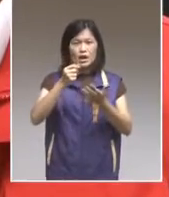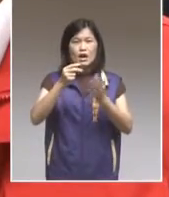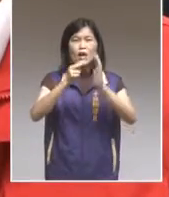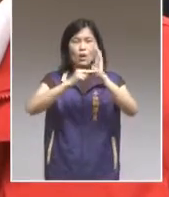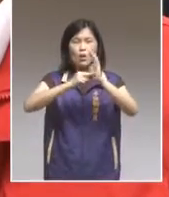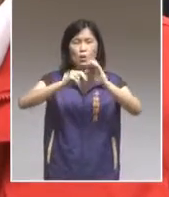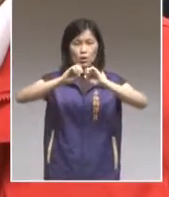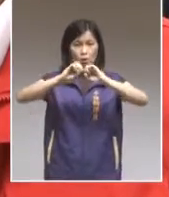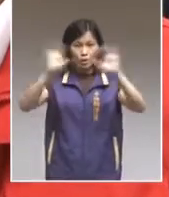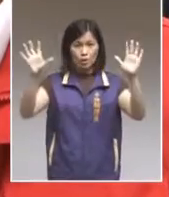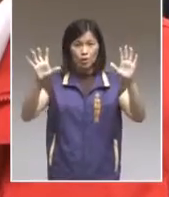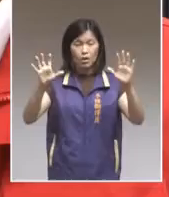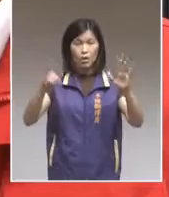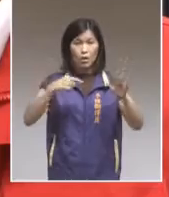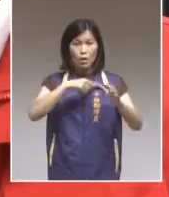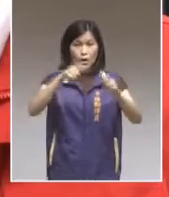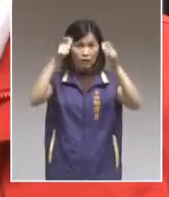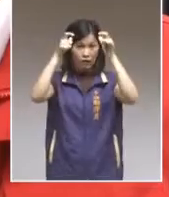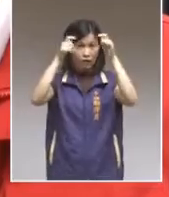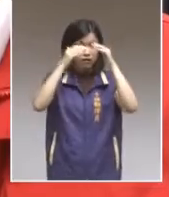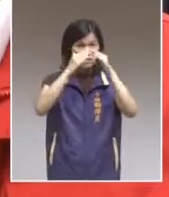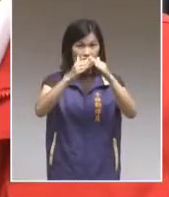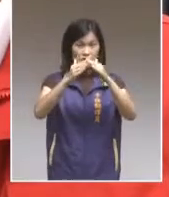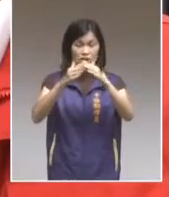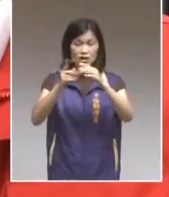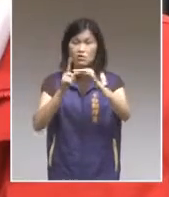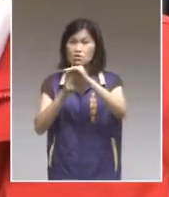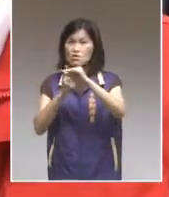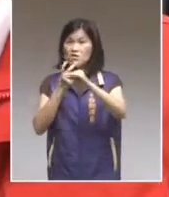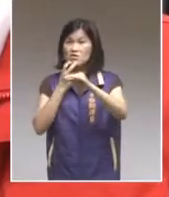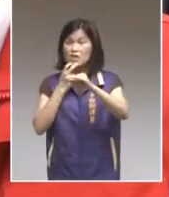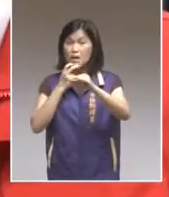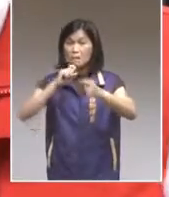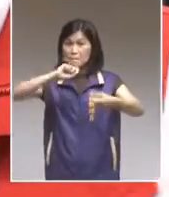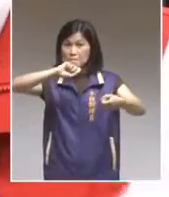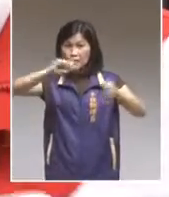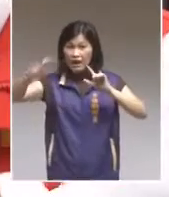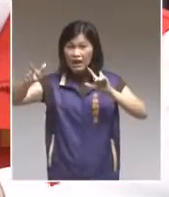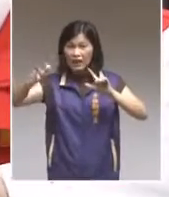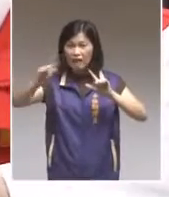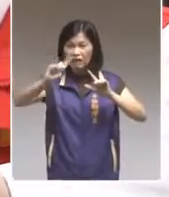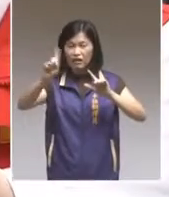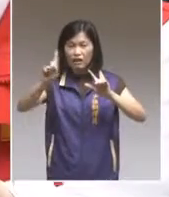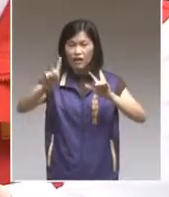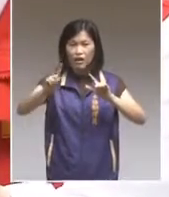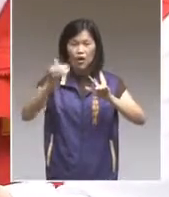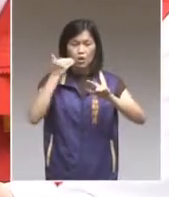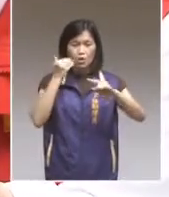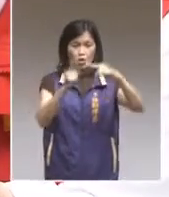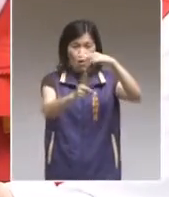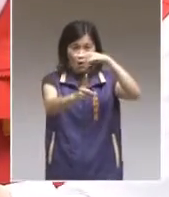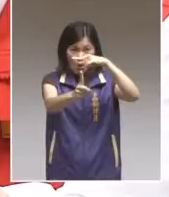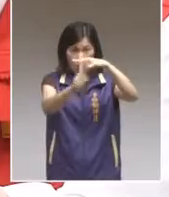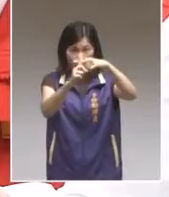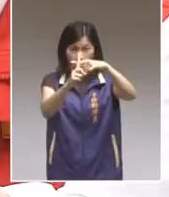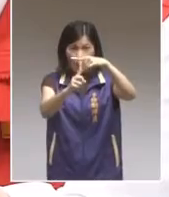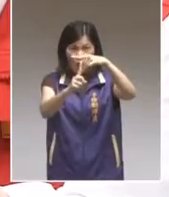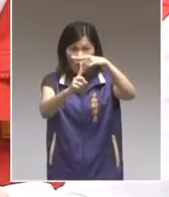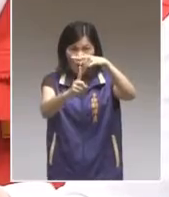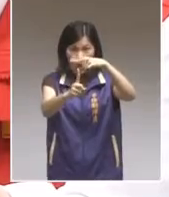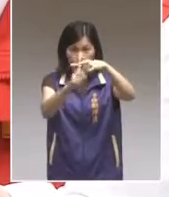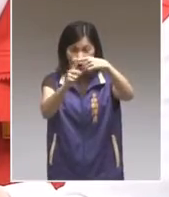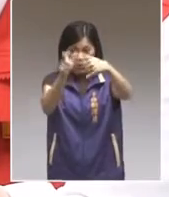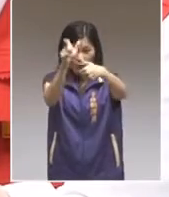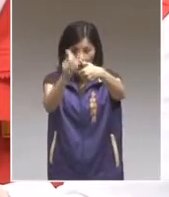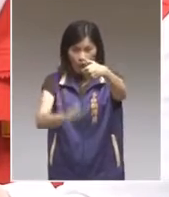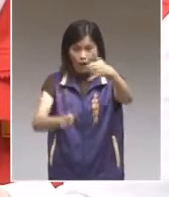说明。那高雄市跟中央有一个不太一样的规定，就是在确诊者的这个、